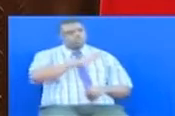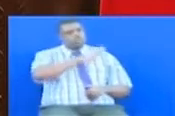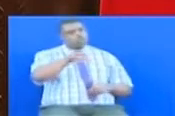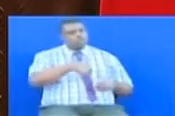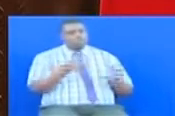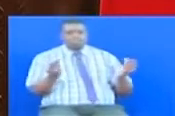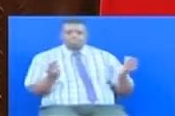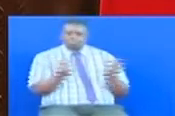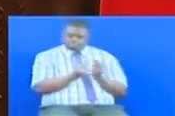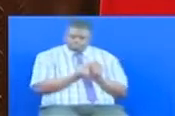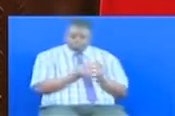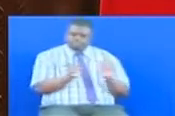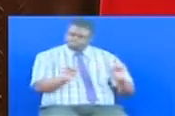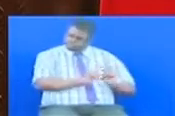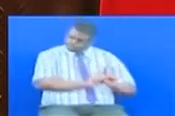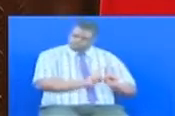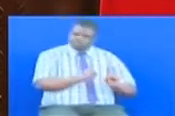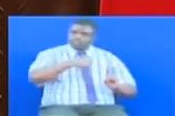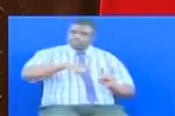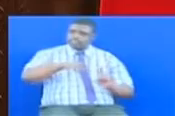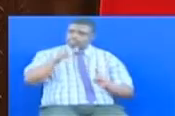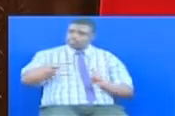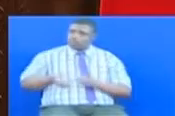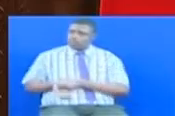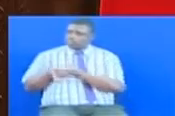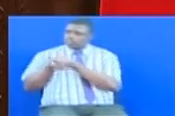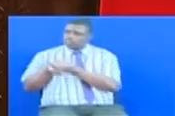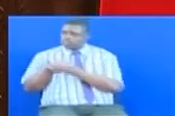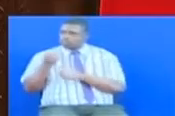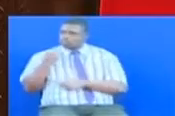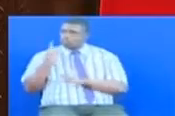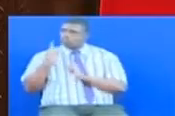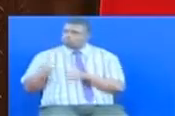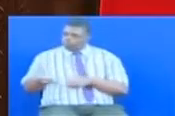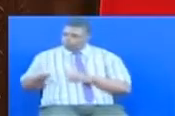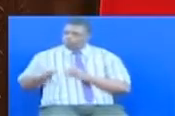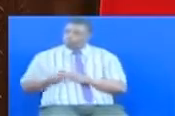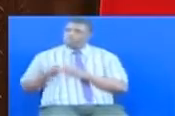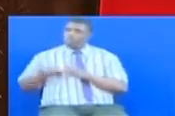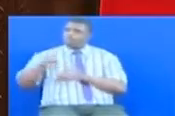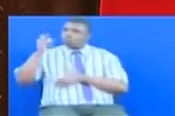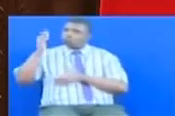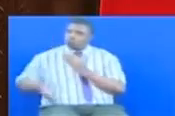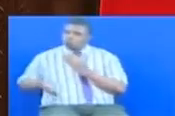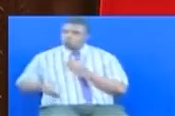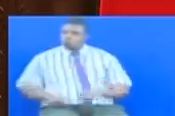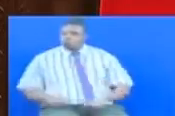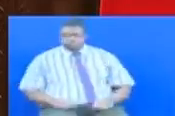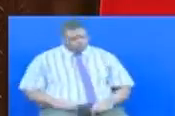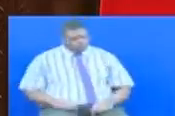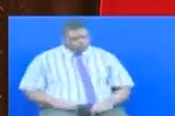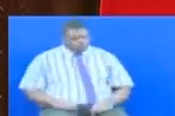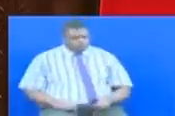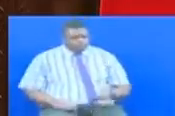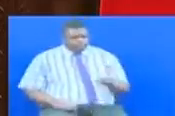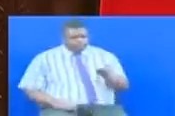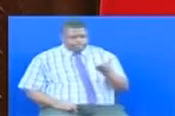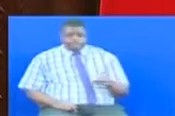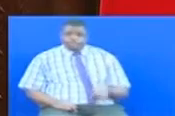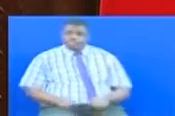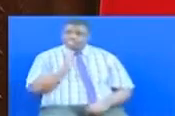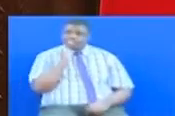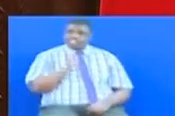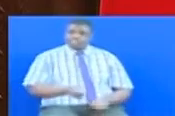Nasi wasaidizi wake tunasema tuko pamoja naye mpaka ukamilifu wa dahari. Mheshimiwa Naibu Spika, napenda